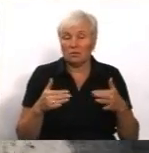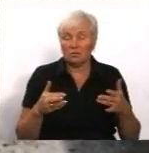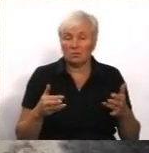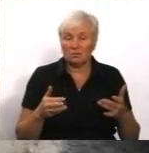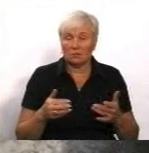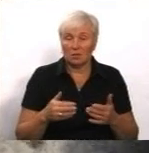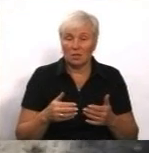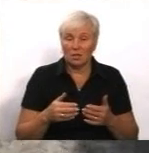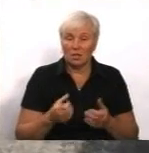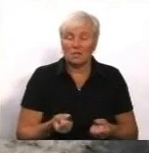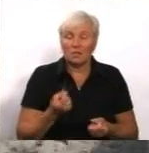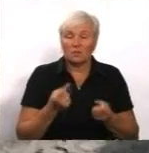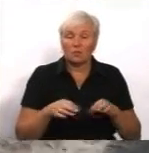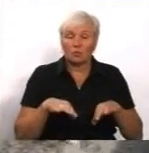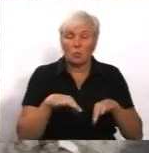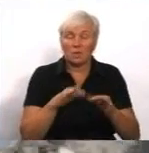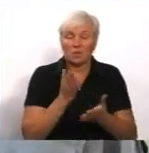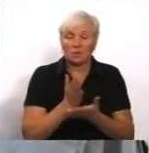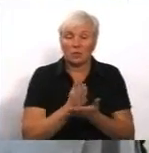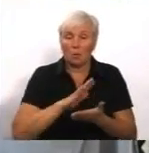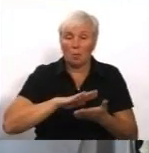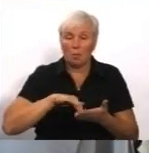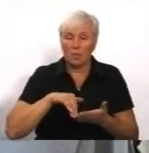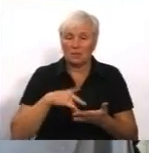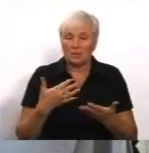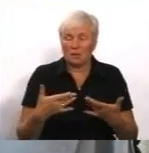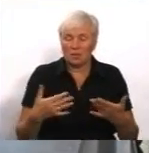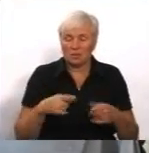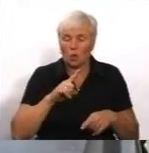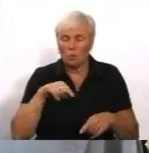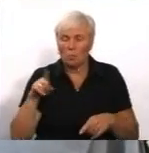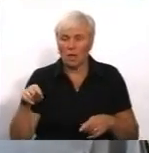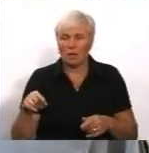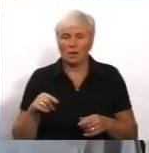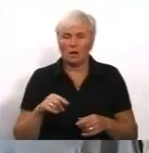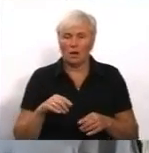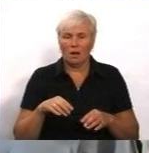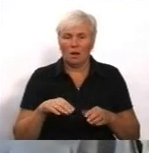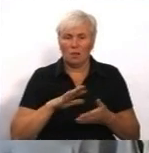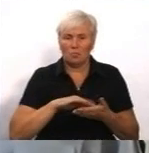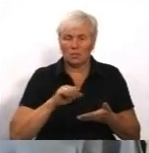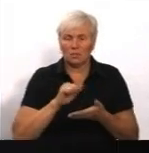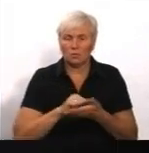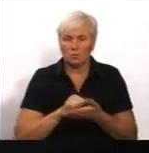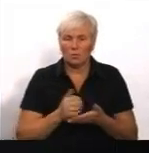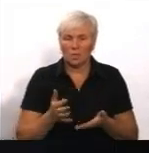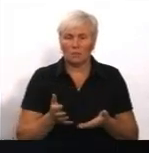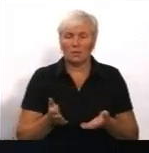З'ясувалося, що автомобіль знаходився без будь-яких номерних знаків. Так само були спилені кузовні номерні знаки.